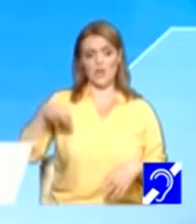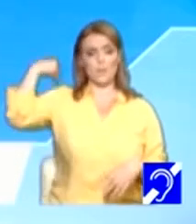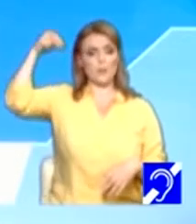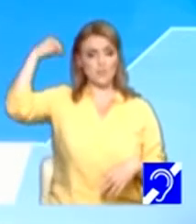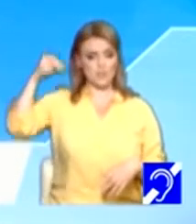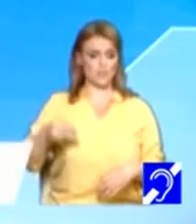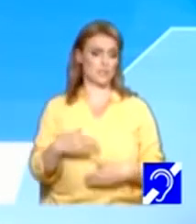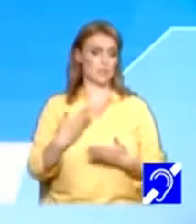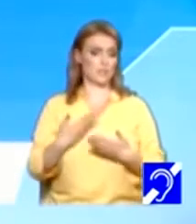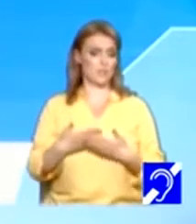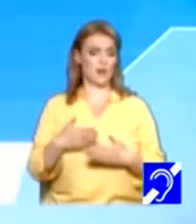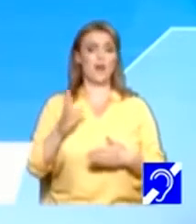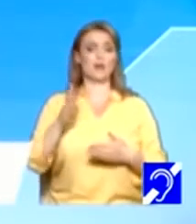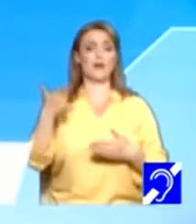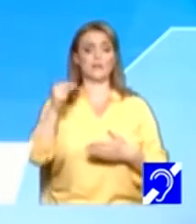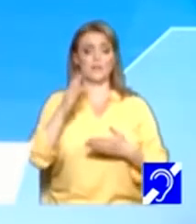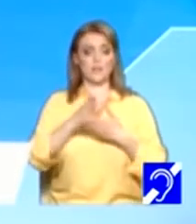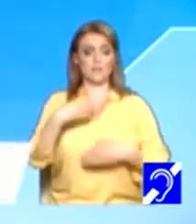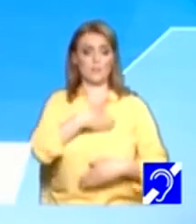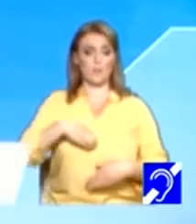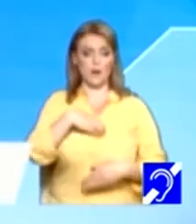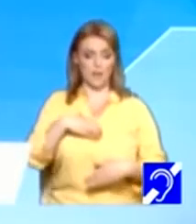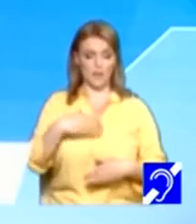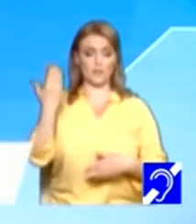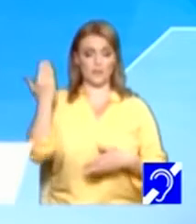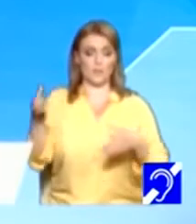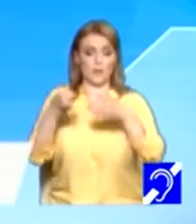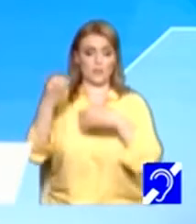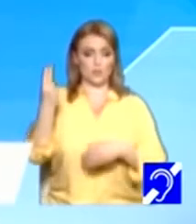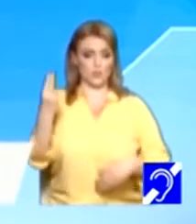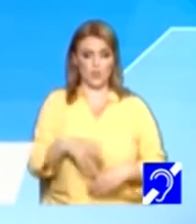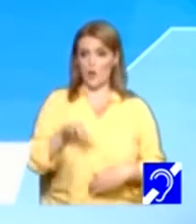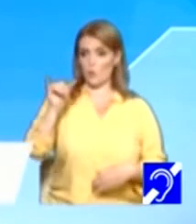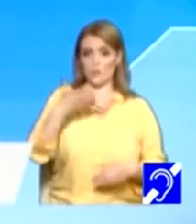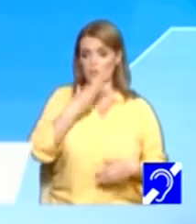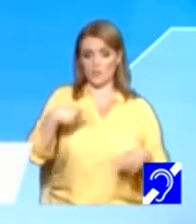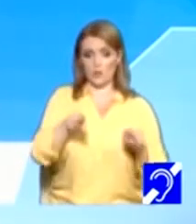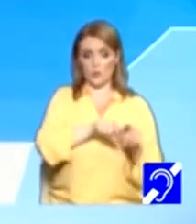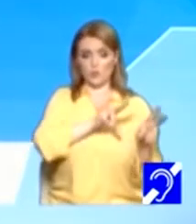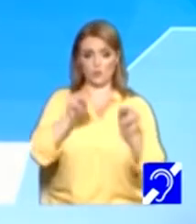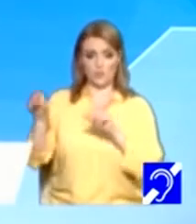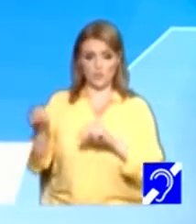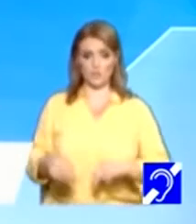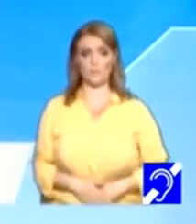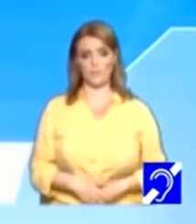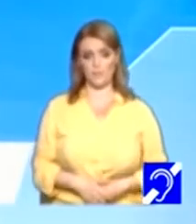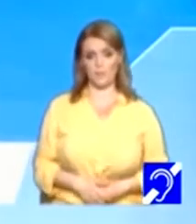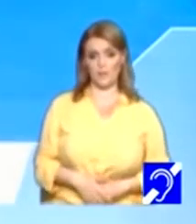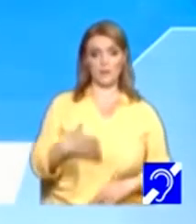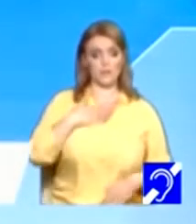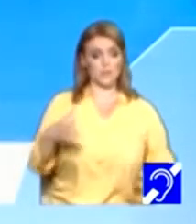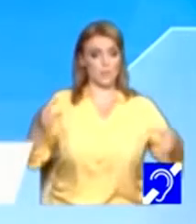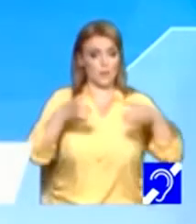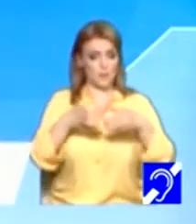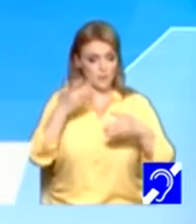bine că nu au aceleași succese pe care le avem noi în raionul Orhei. Iar concret la întrebarea dumneavoastră, vreau să spun că Partidul Politic